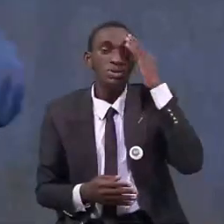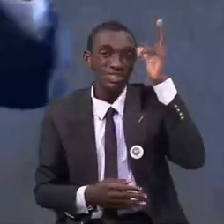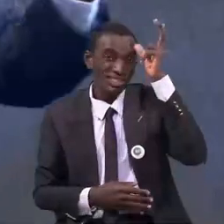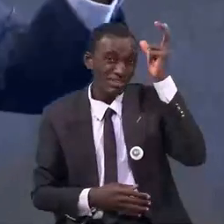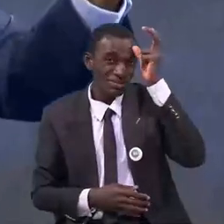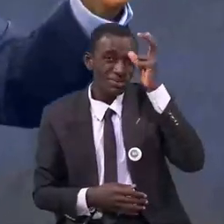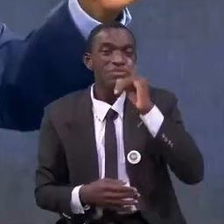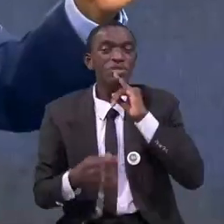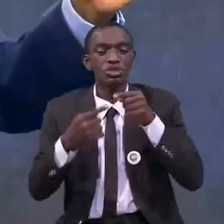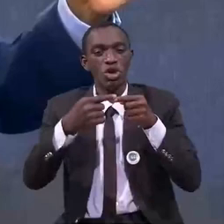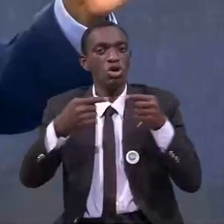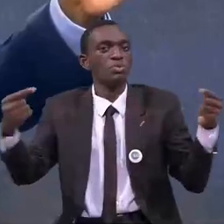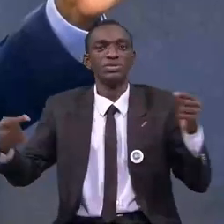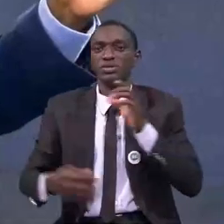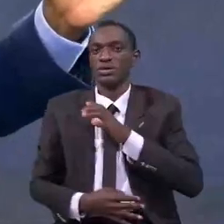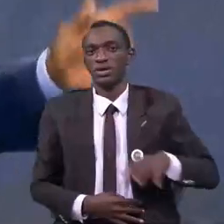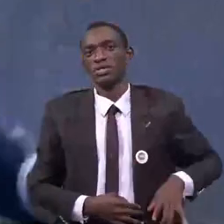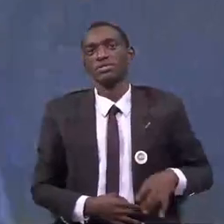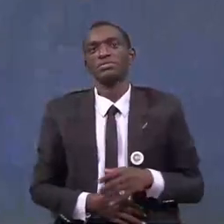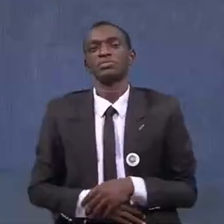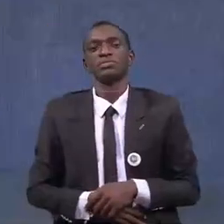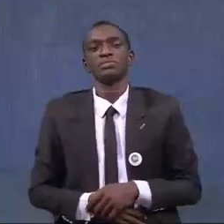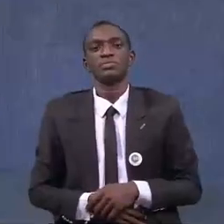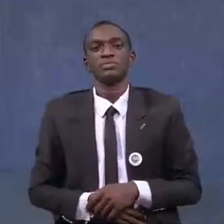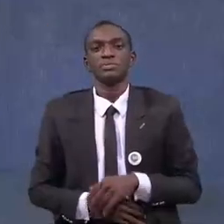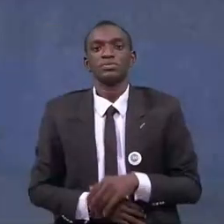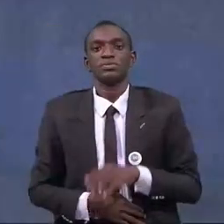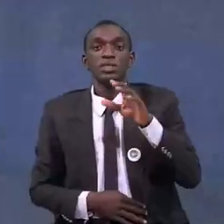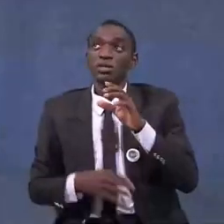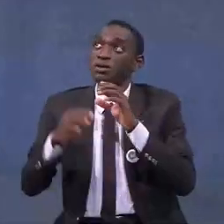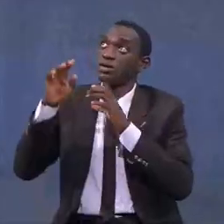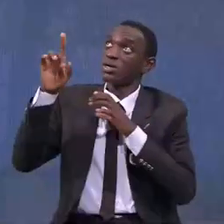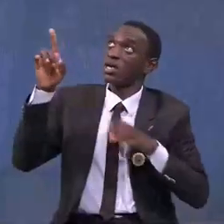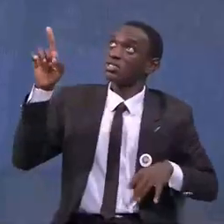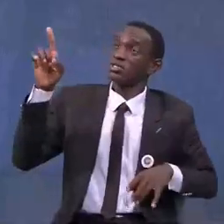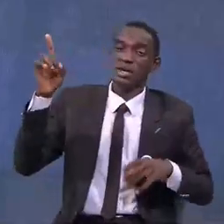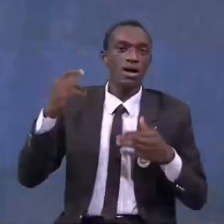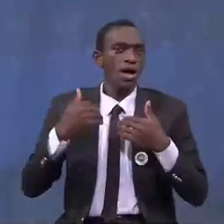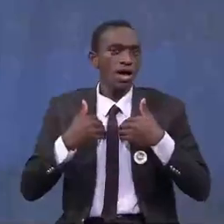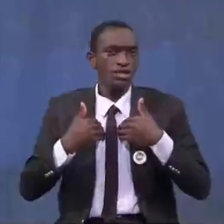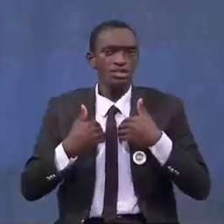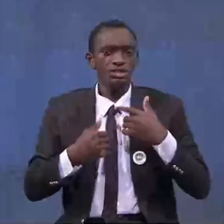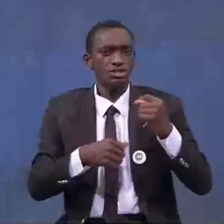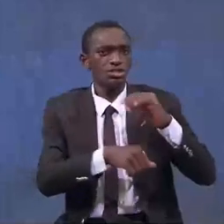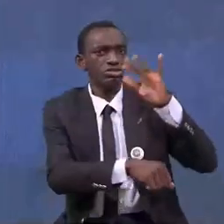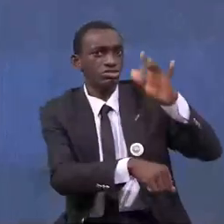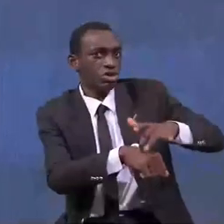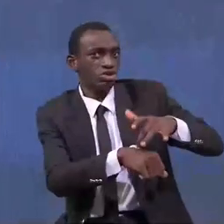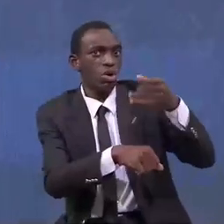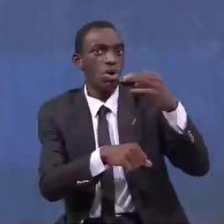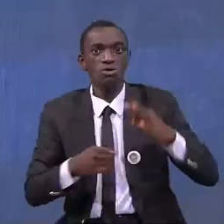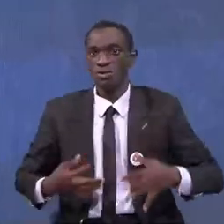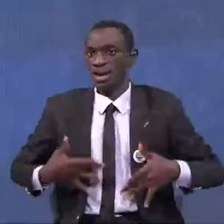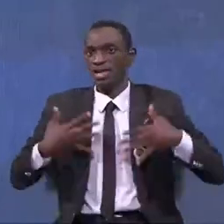touche mais vous savez le diable est l'antagoniste de Christ Christ à la